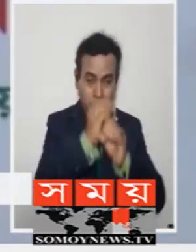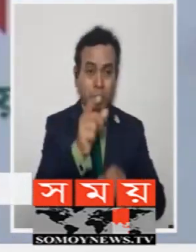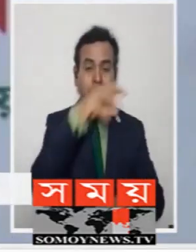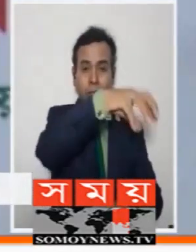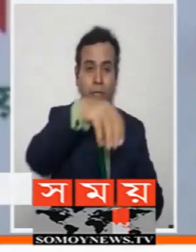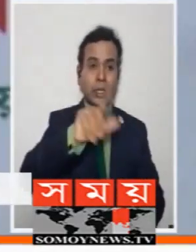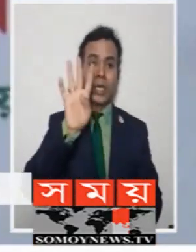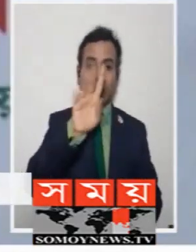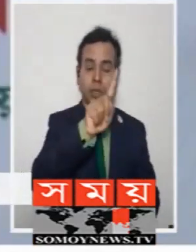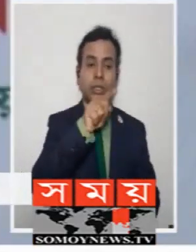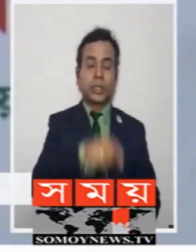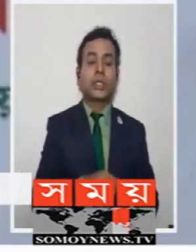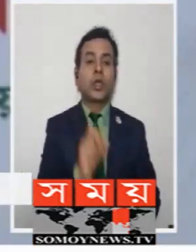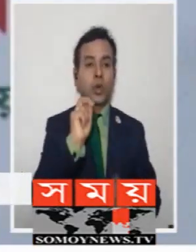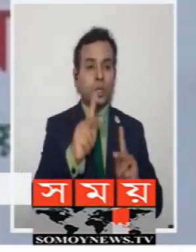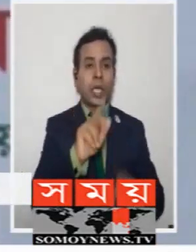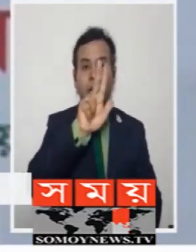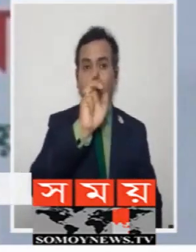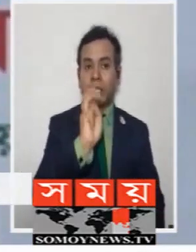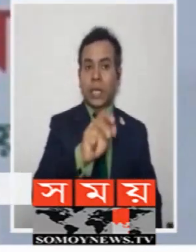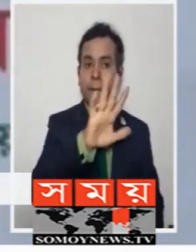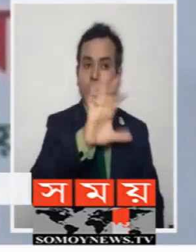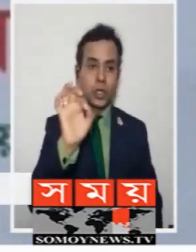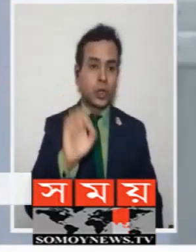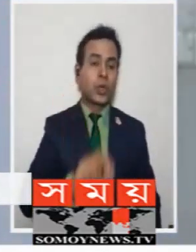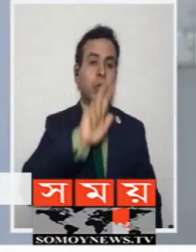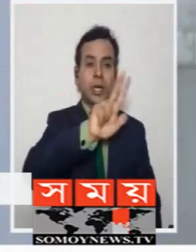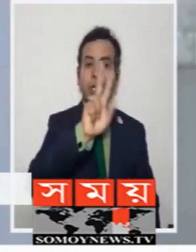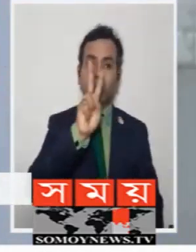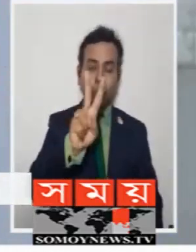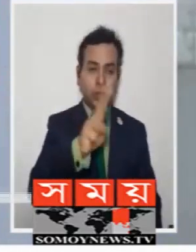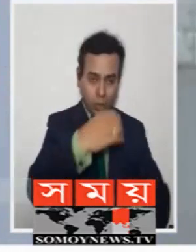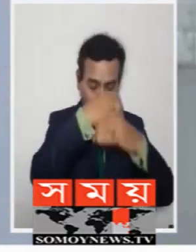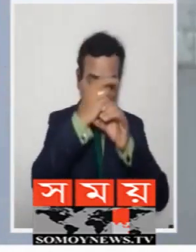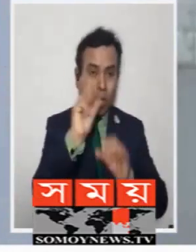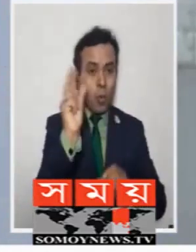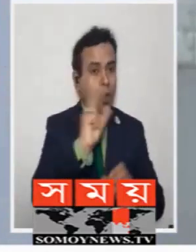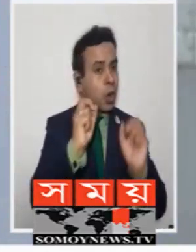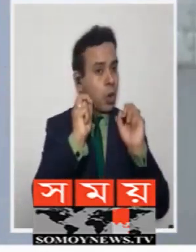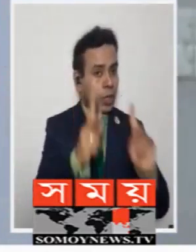8,582টি নমুনা পরীক্ষা করেছি, এখান থেকে আমাদের শনাক্ত হয়েছে গত 24 ঘন্টায়